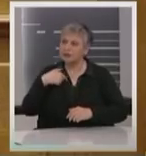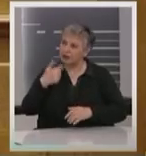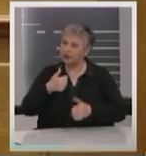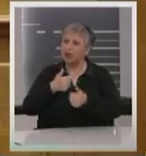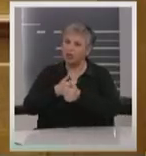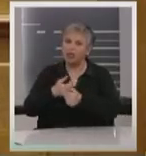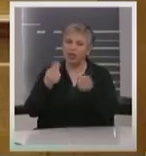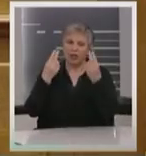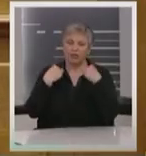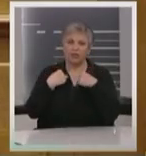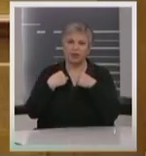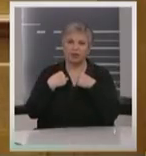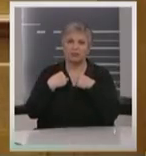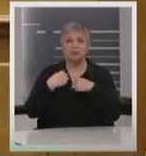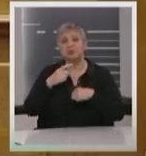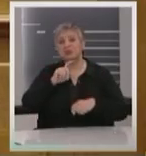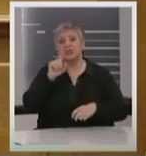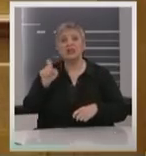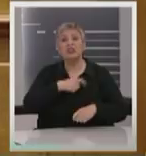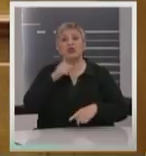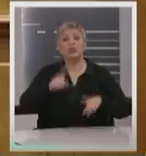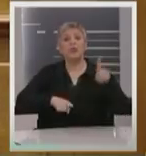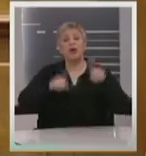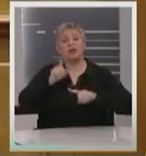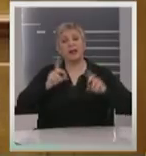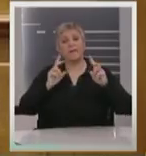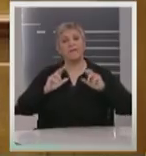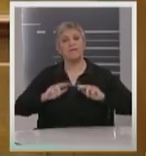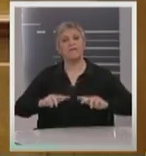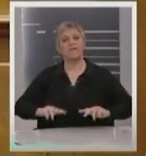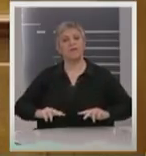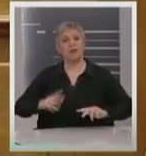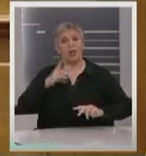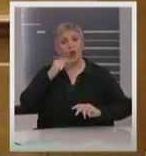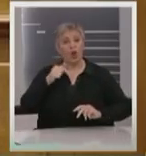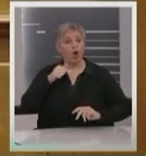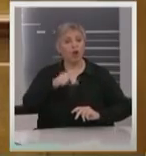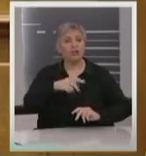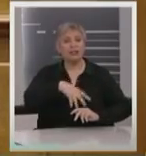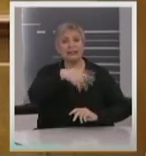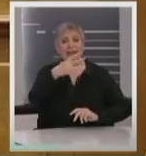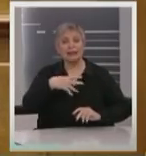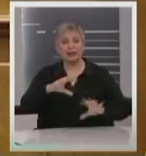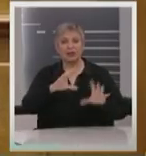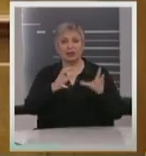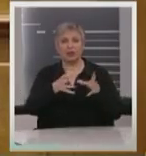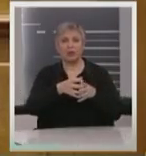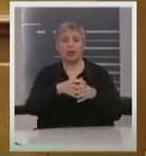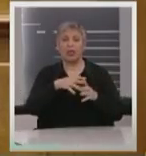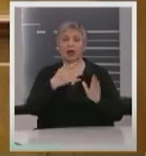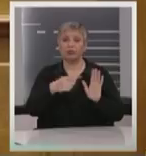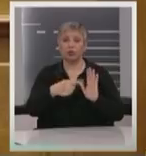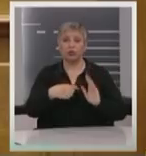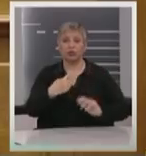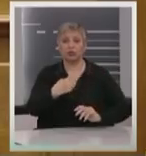είναι ικανοποιημένοι, κυρίες και κύριοι του ΣΥΡΙΖΑ, επειδή γίνατε με τη συμπεριφορά σας παράδειγμα